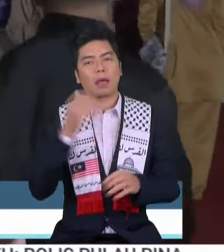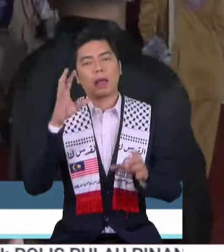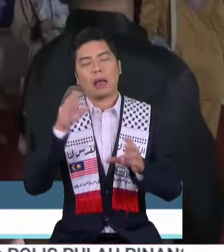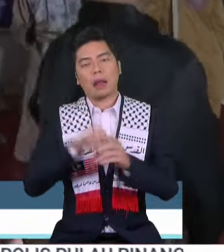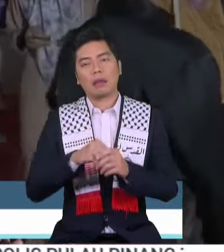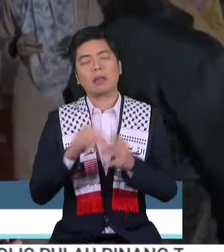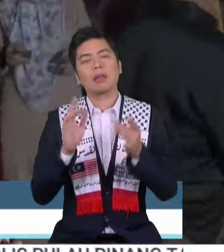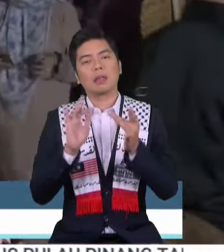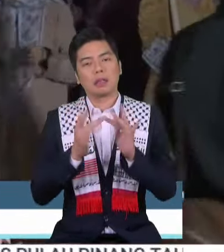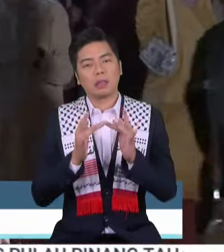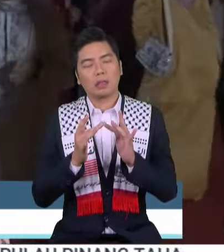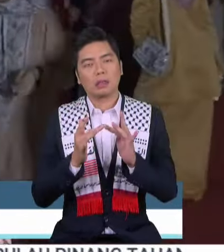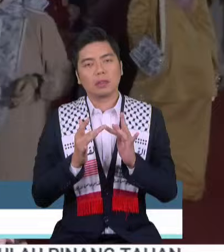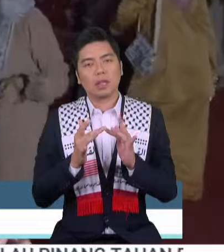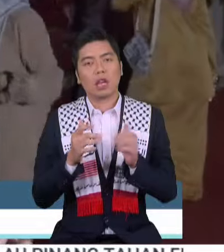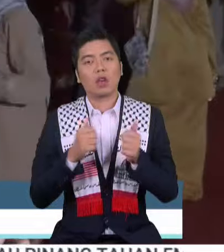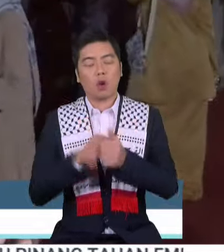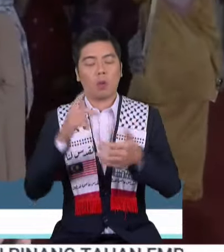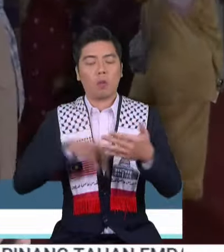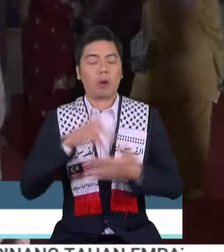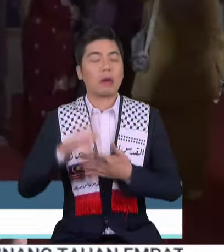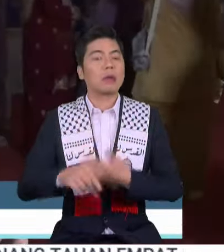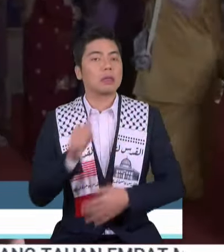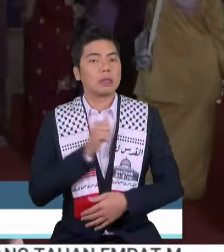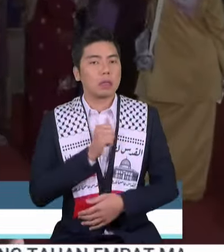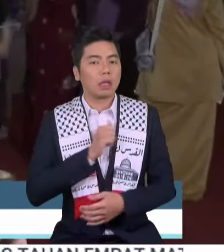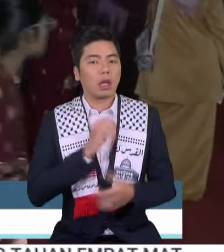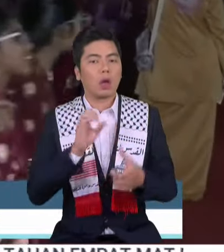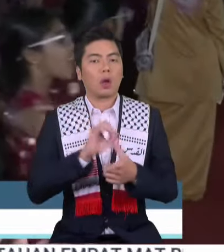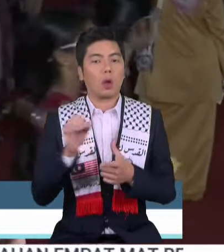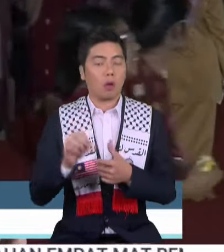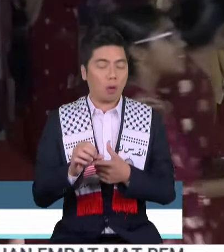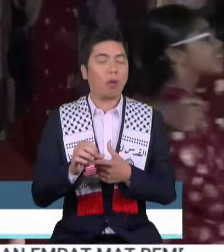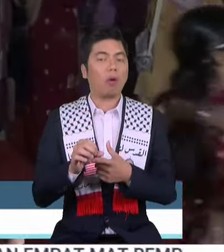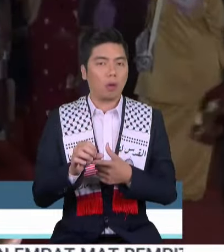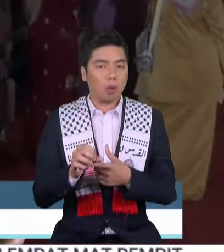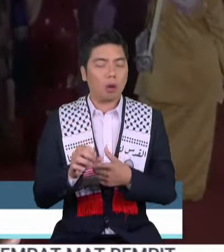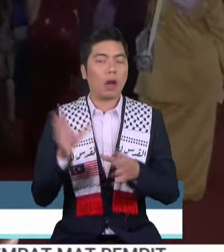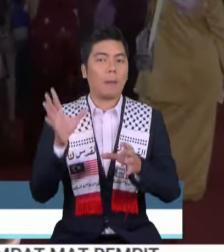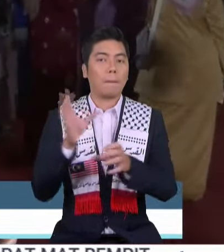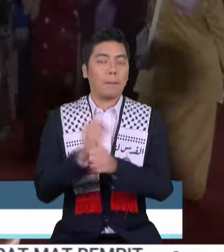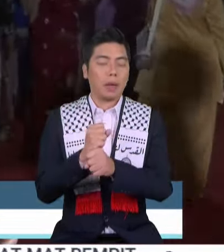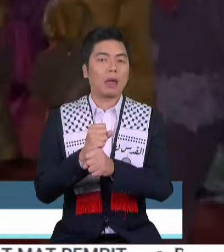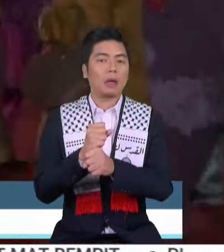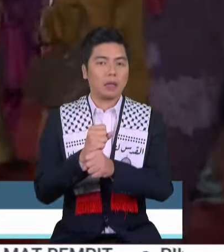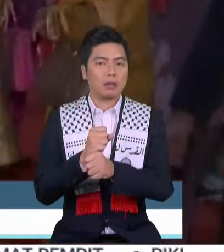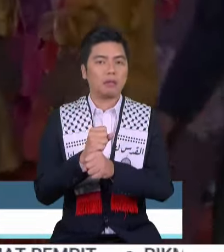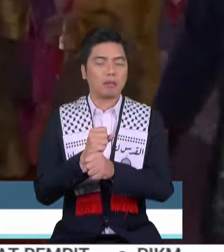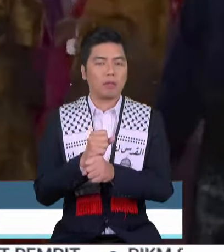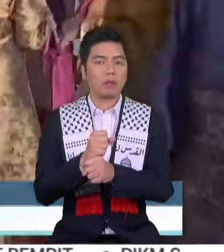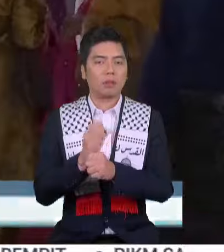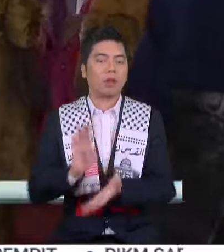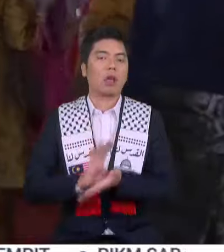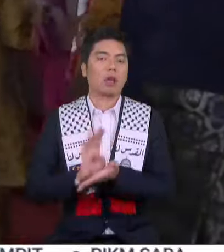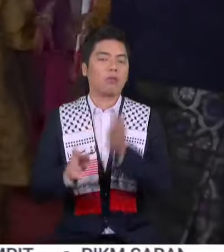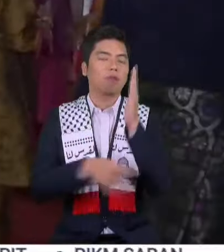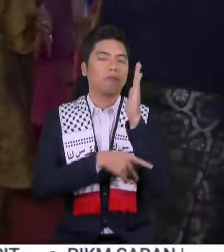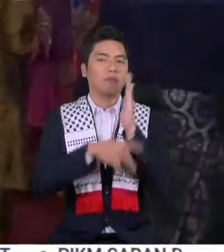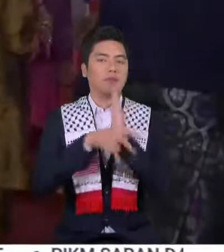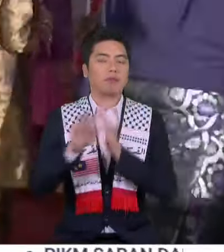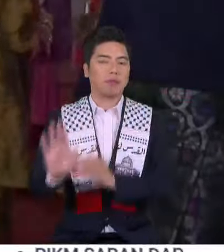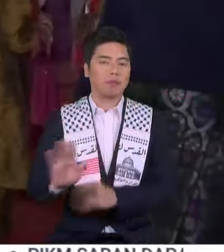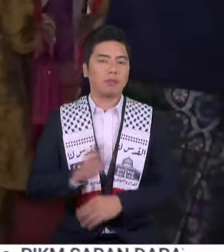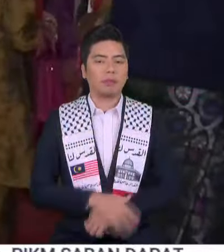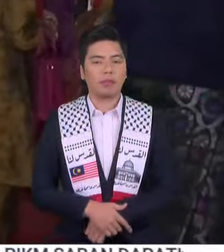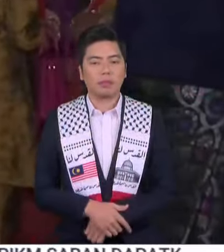mereka dengan mengadakan program sendiri ataupun mendapat peruntukan daripada ahli parlimen kawasan masing-masing.